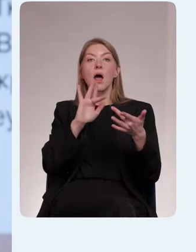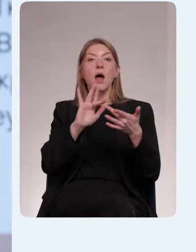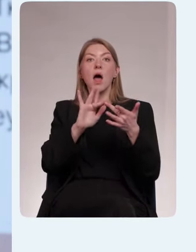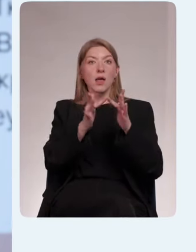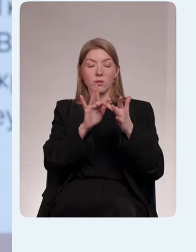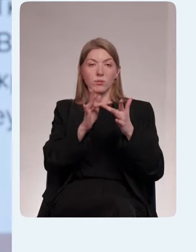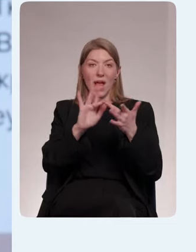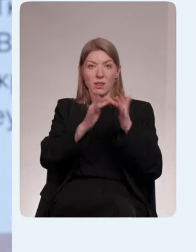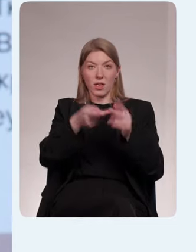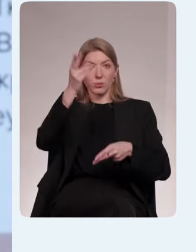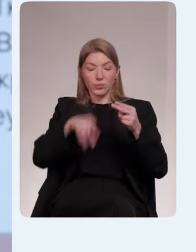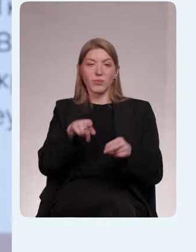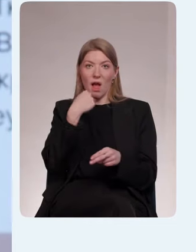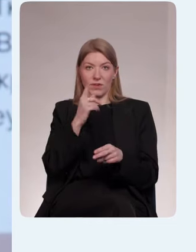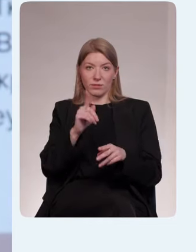машин